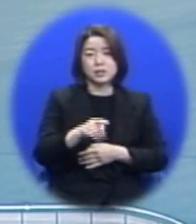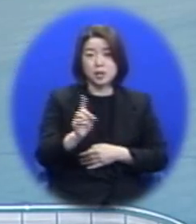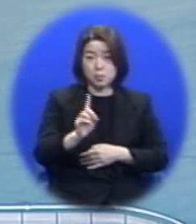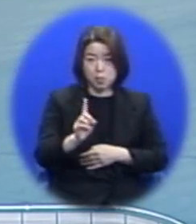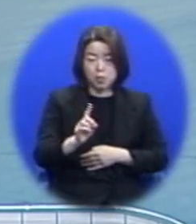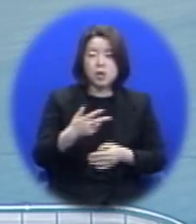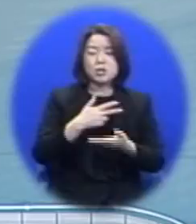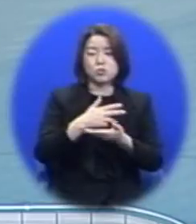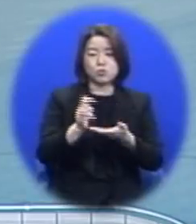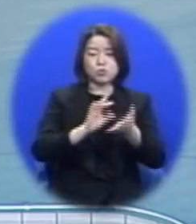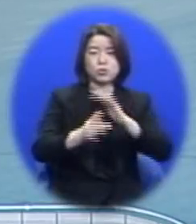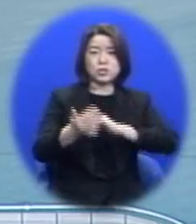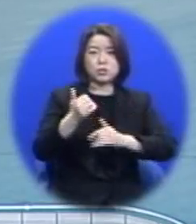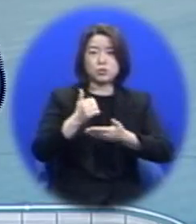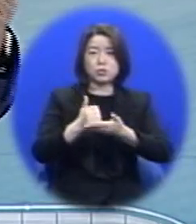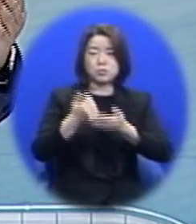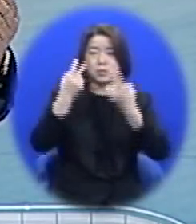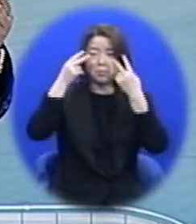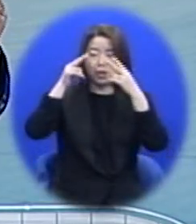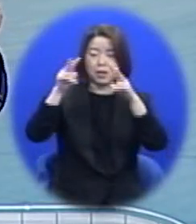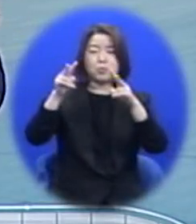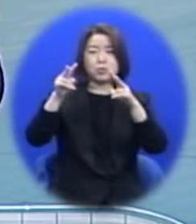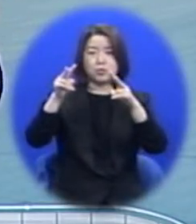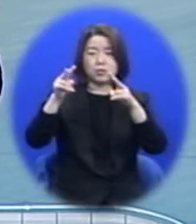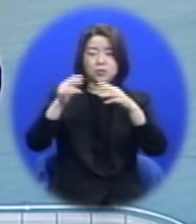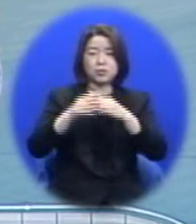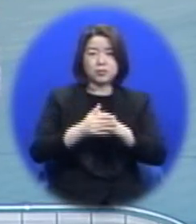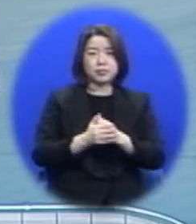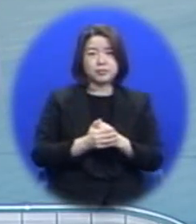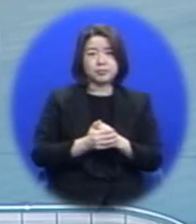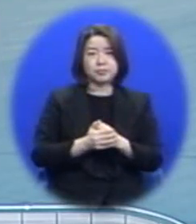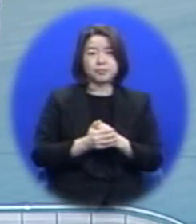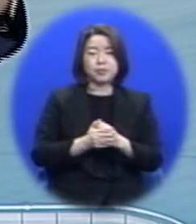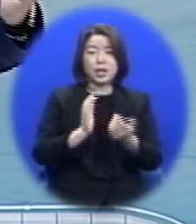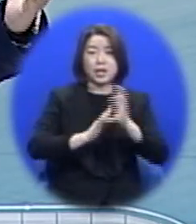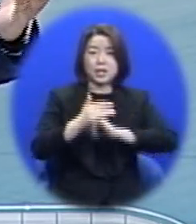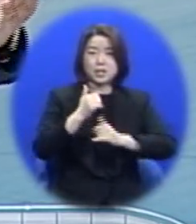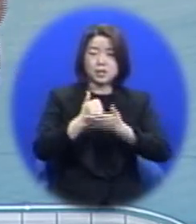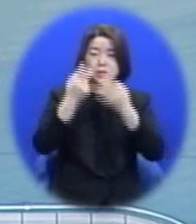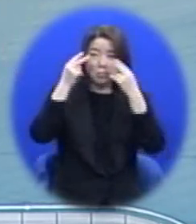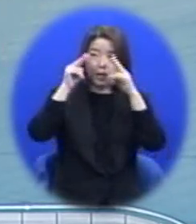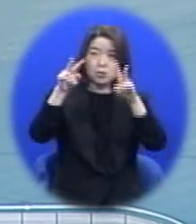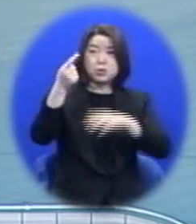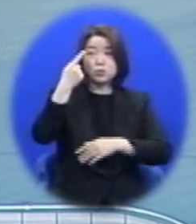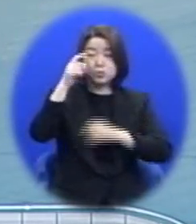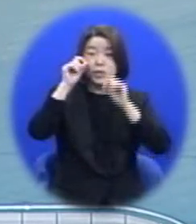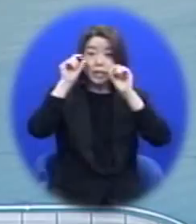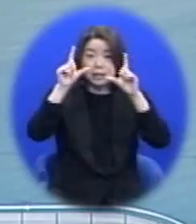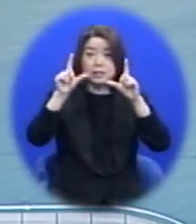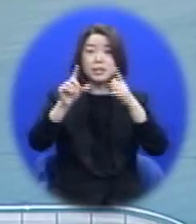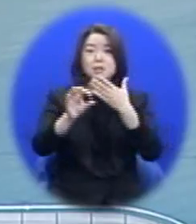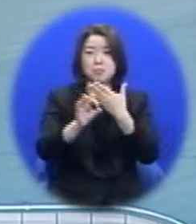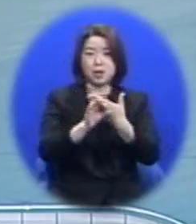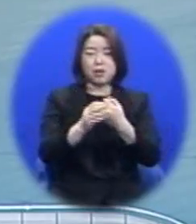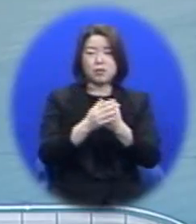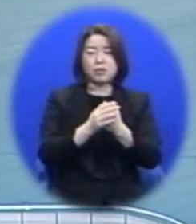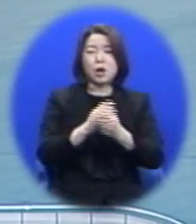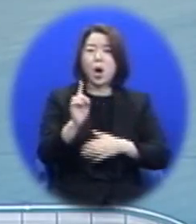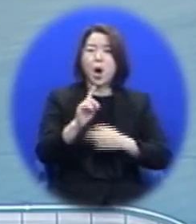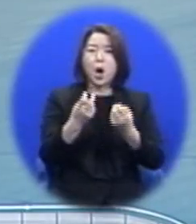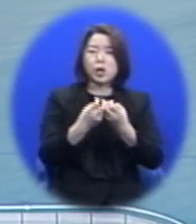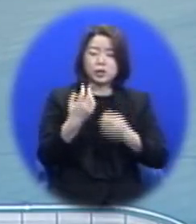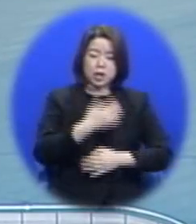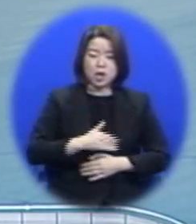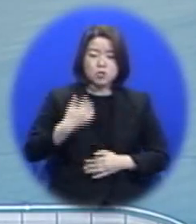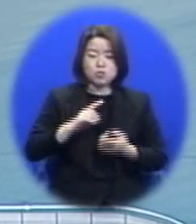것입니다. 예수님을 바라보는 거예요. 예수님을 바라보는 눈이 뜨이면 그러면 어떻게